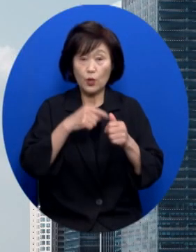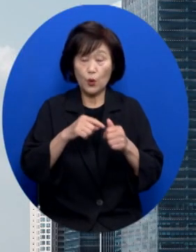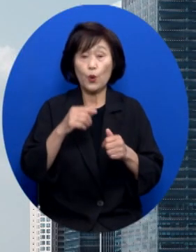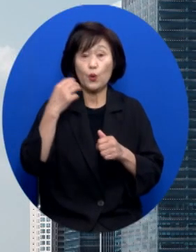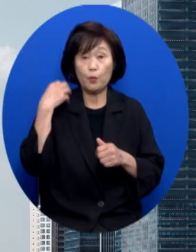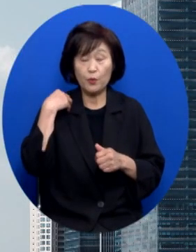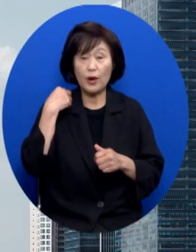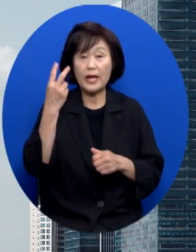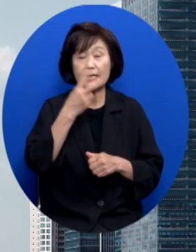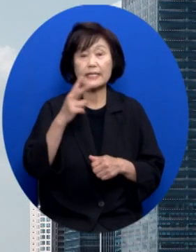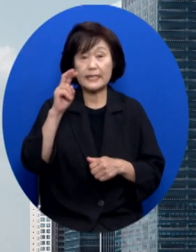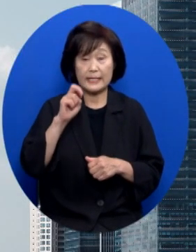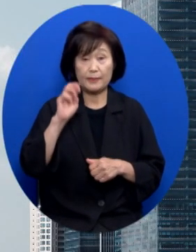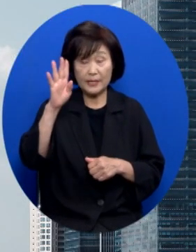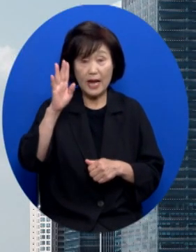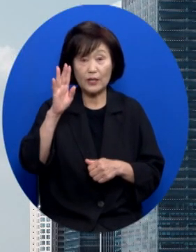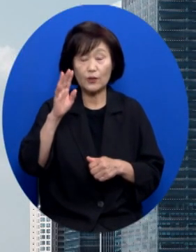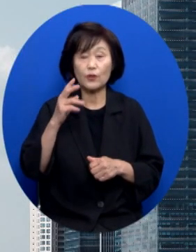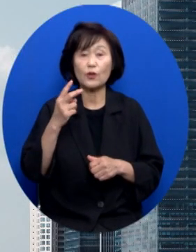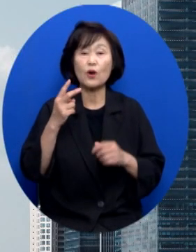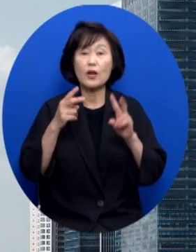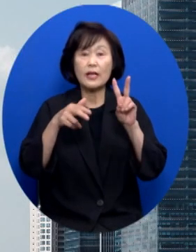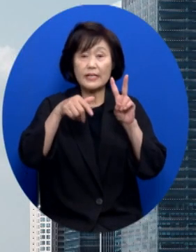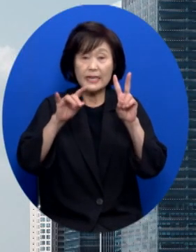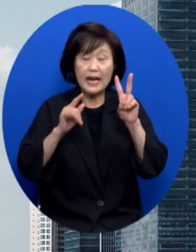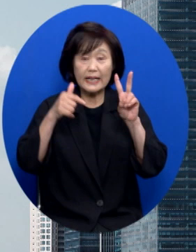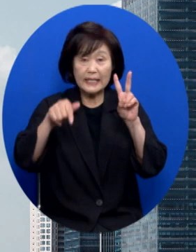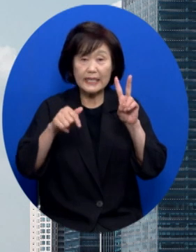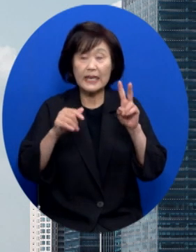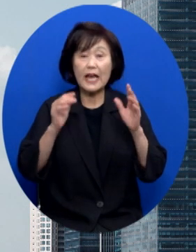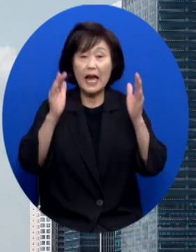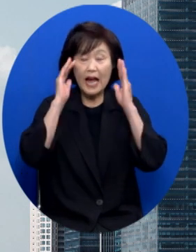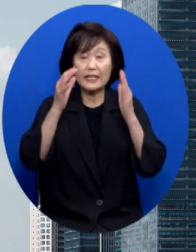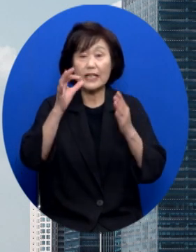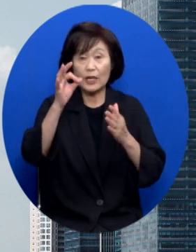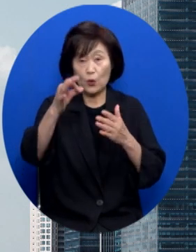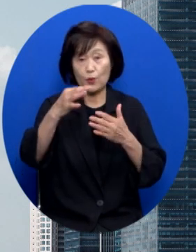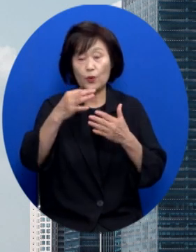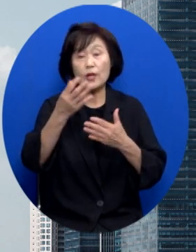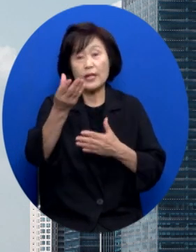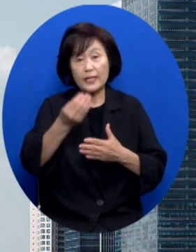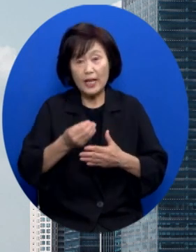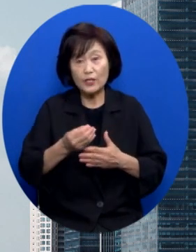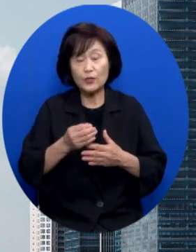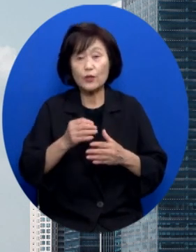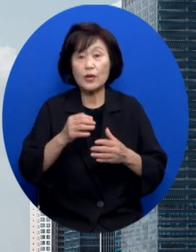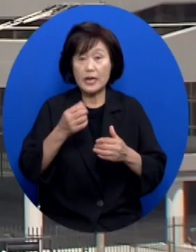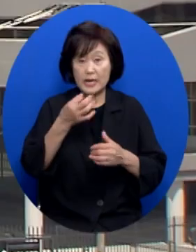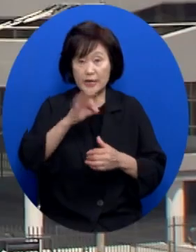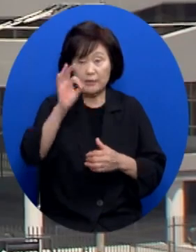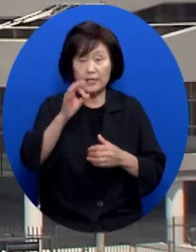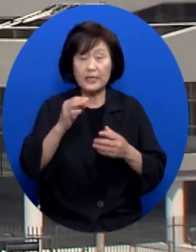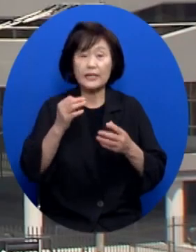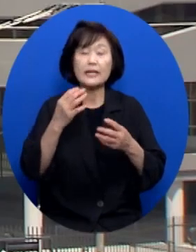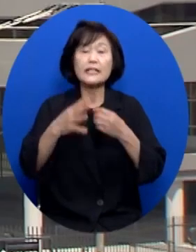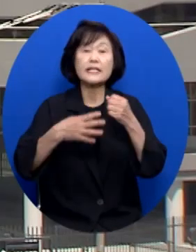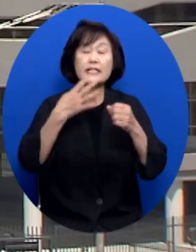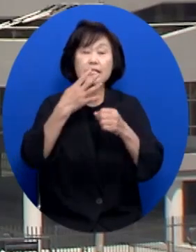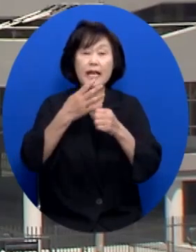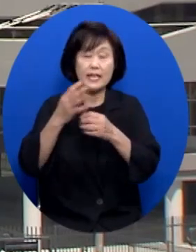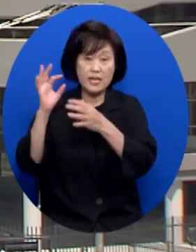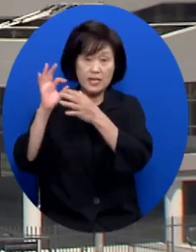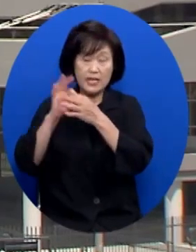교육부가 2024학년도 2학기 학자금 대출 금리를 4년 연속 동결했습니다.